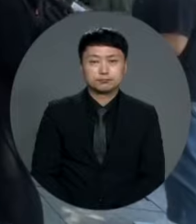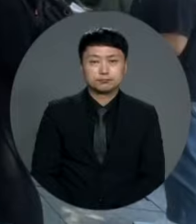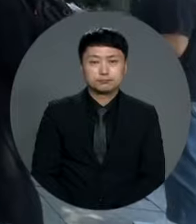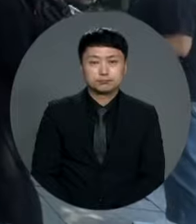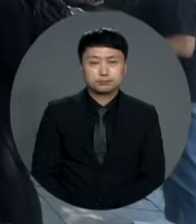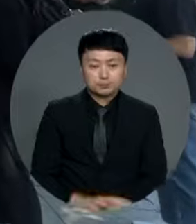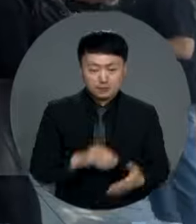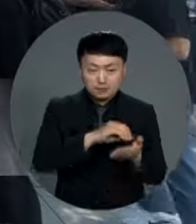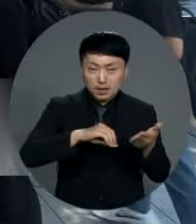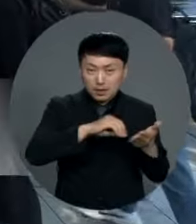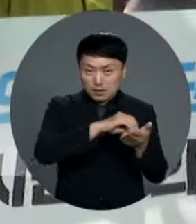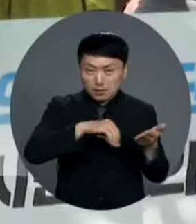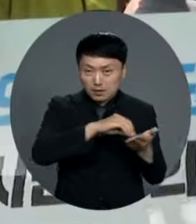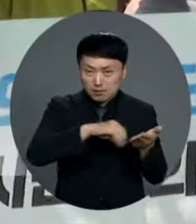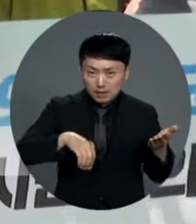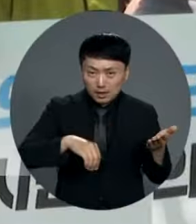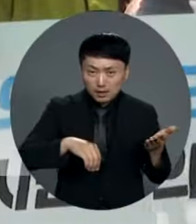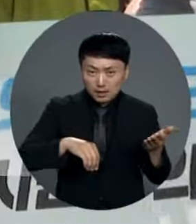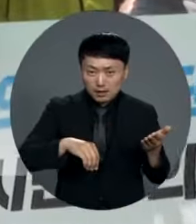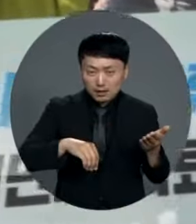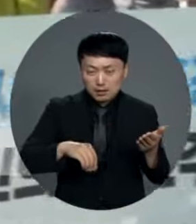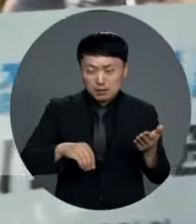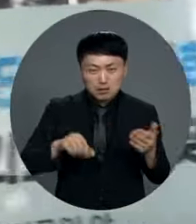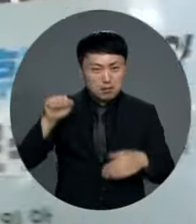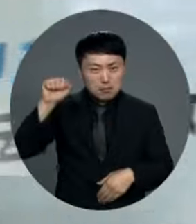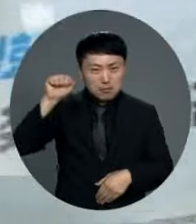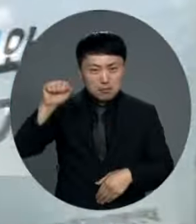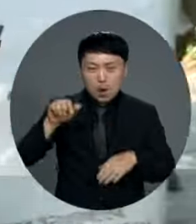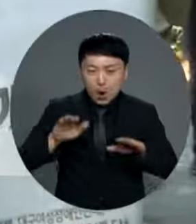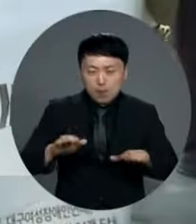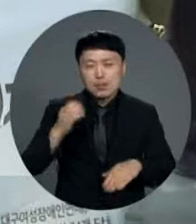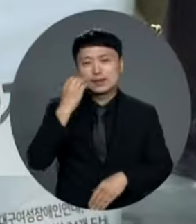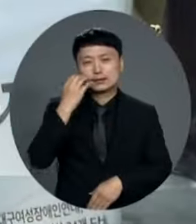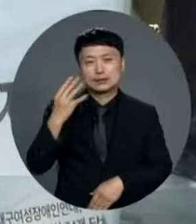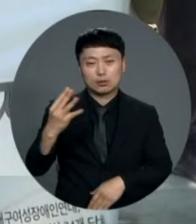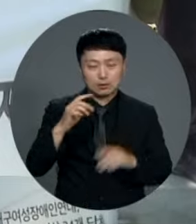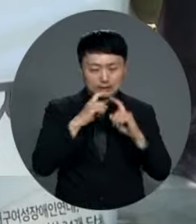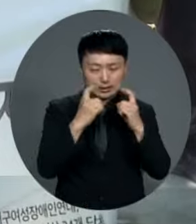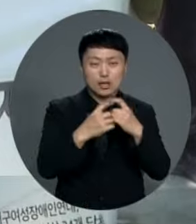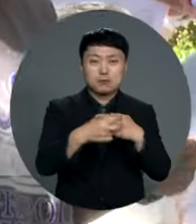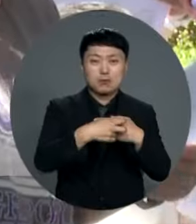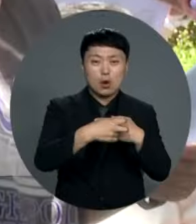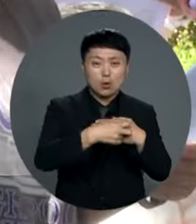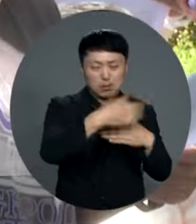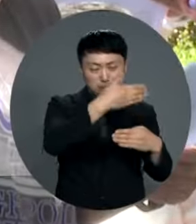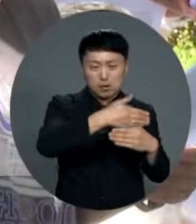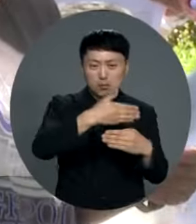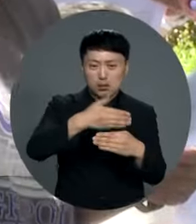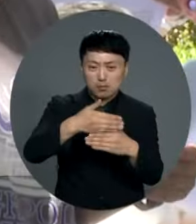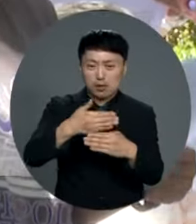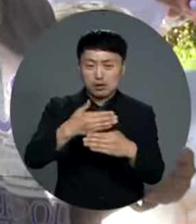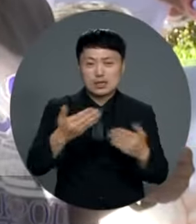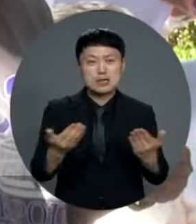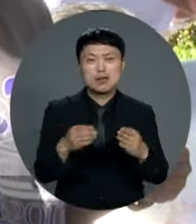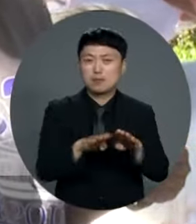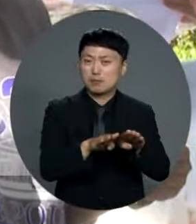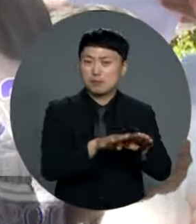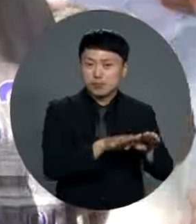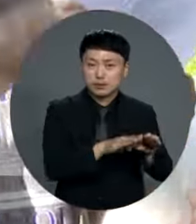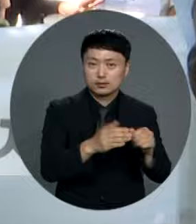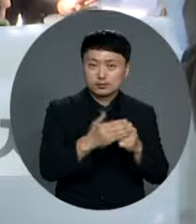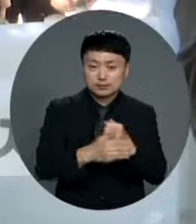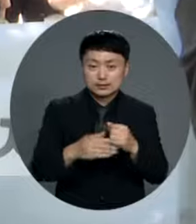전공의 사직으로 시작된 의료계 파행 넉 달째. 이제는 동네 병원까지 집단 휴진에 동참하면서